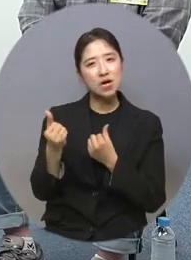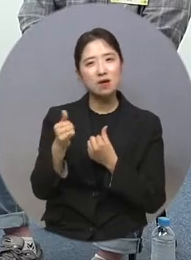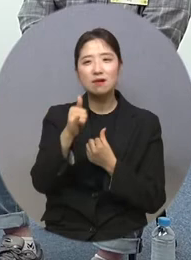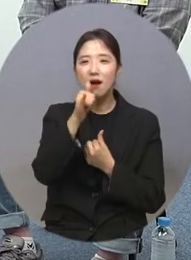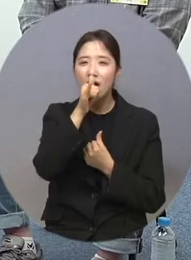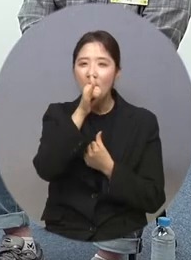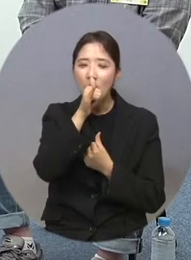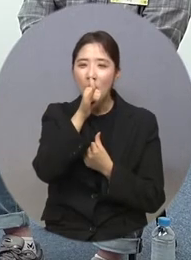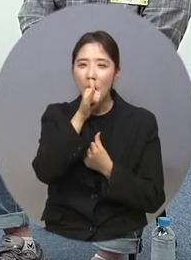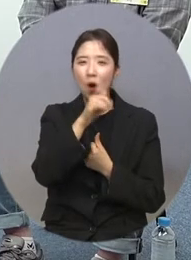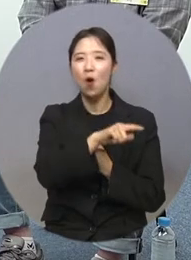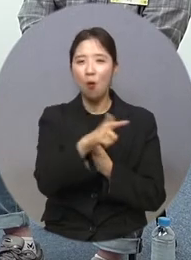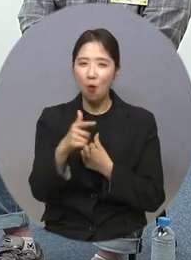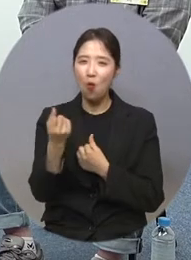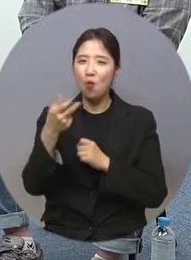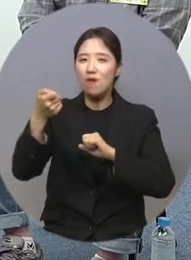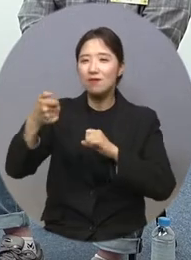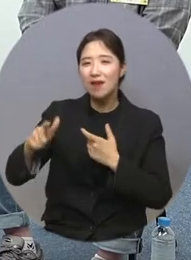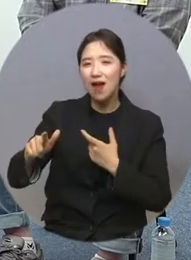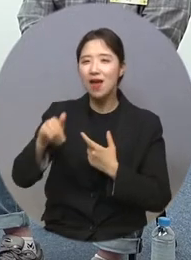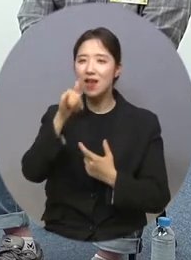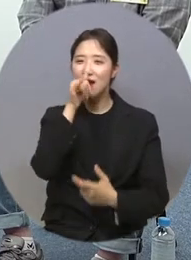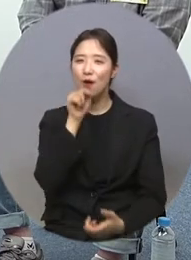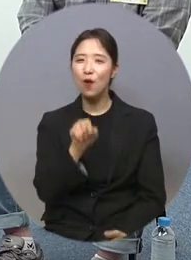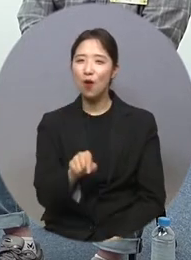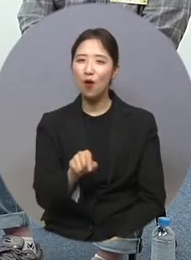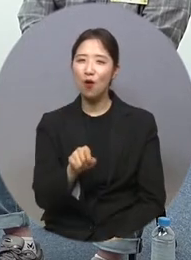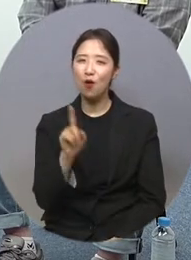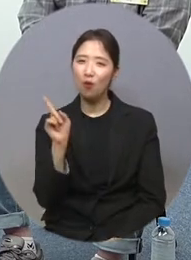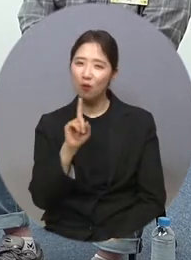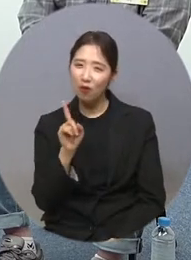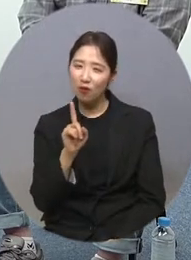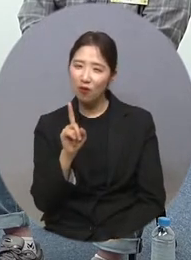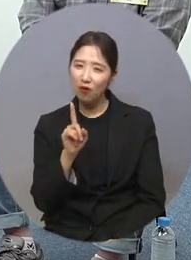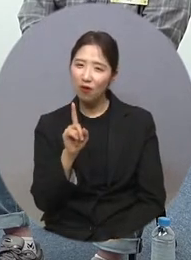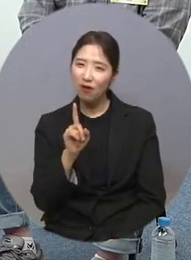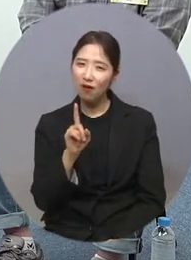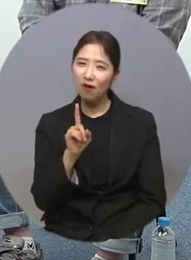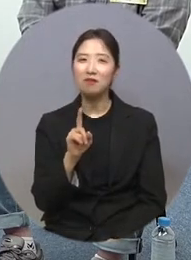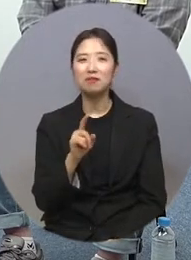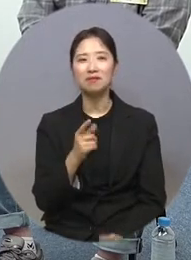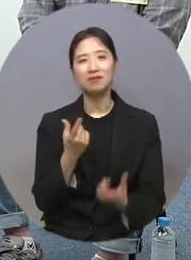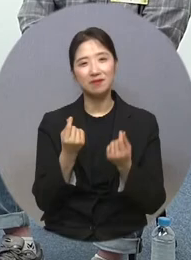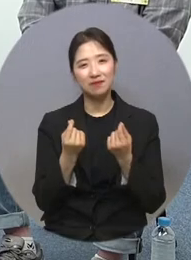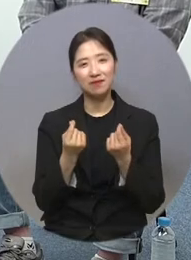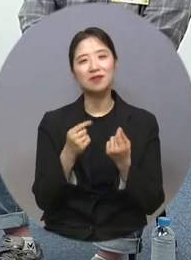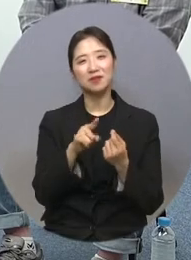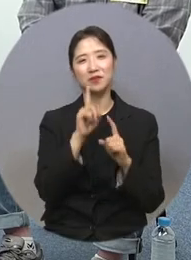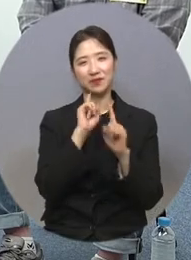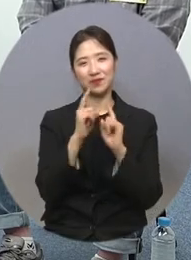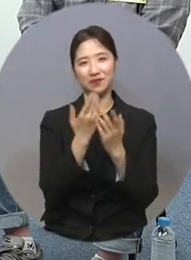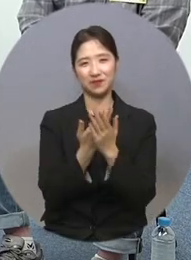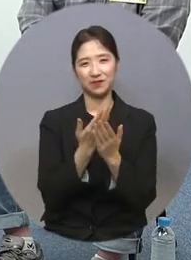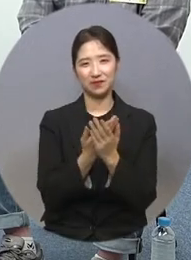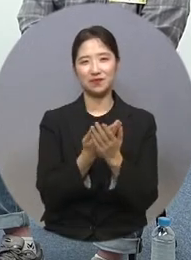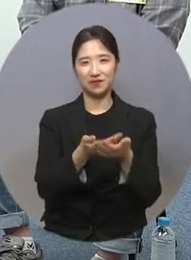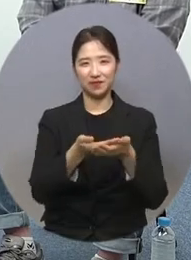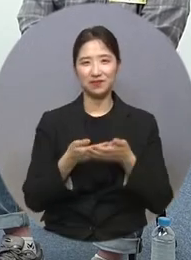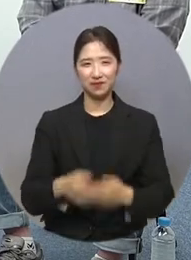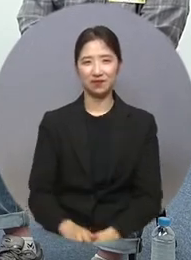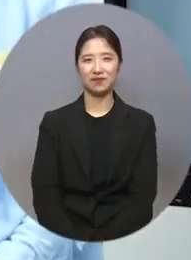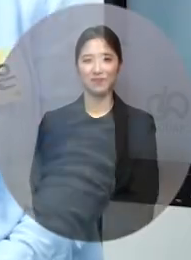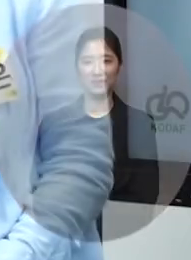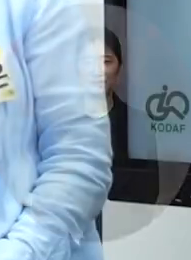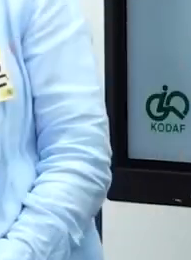비슷하더라 아니면 이런 건 차이가 있을 텐데 이해하시려나요? 이런 생각이 있으실 것 같아요. 그런 말씀 좀